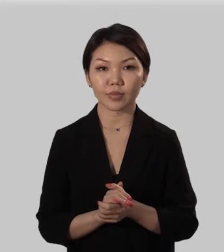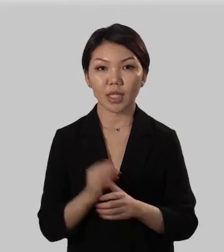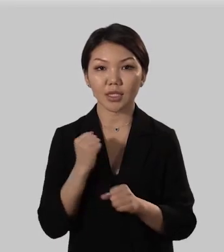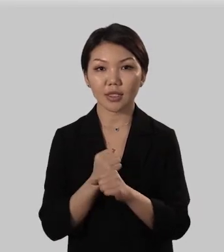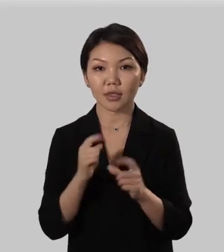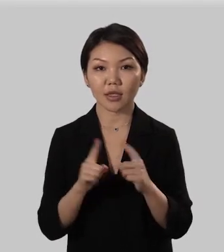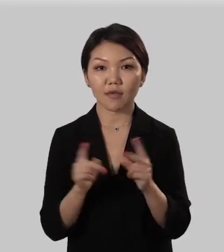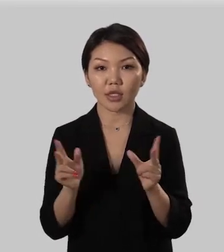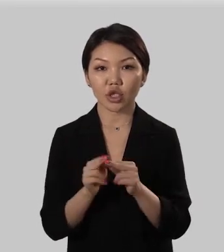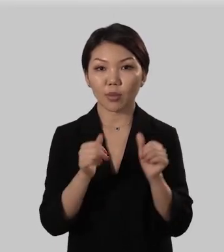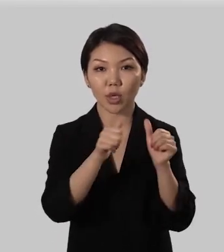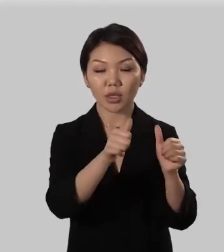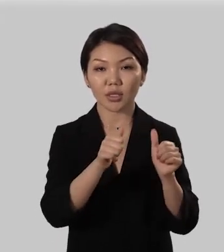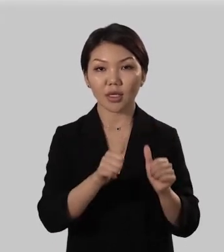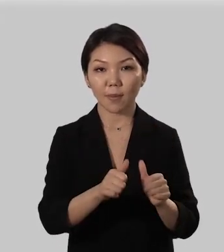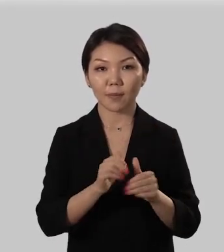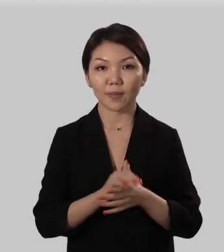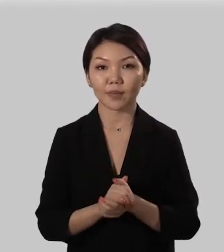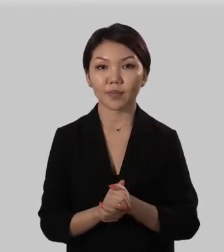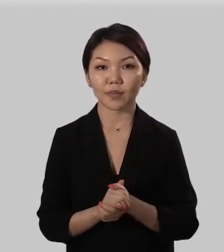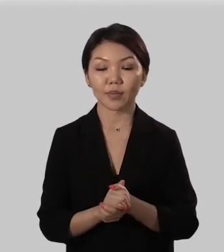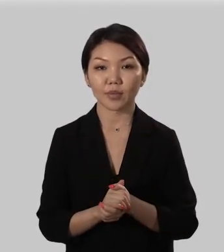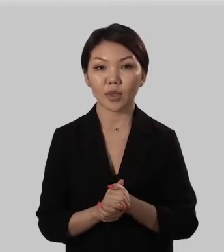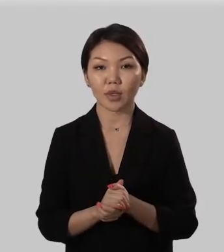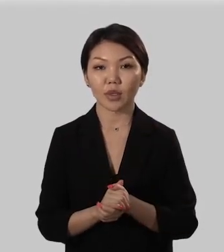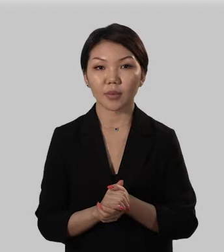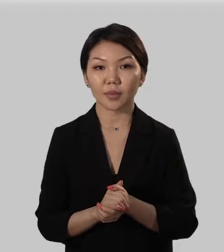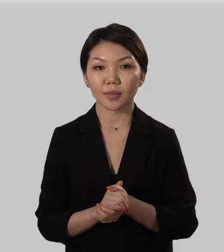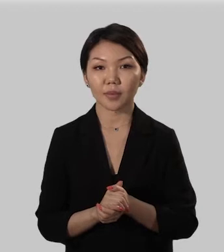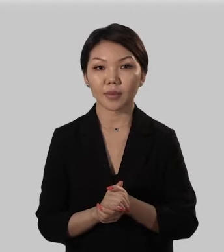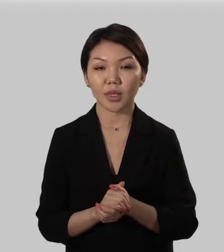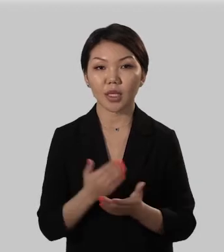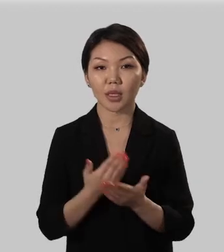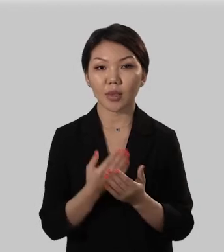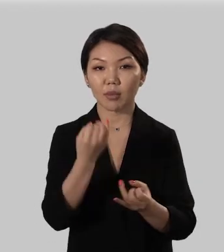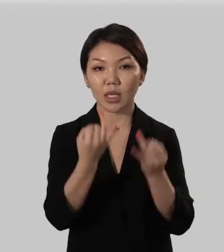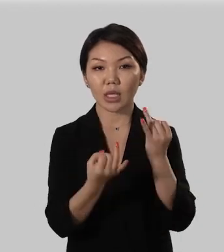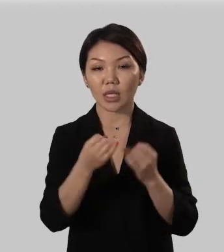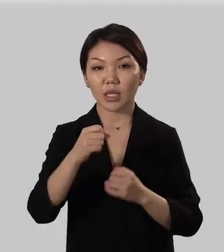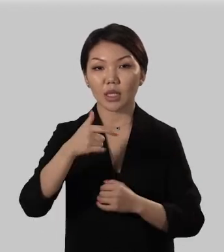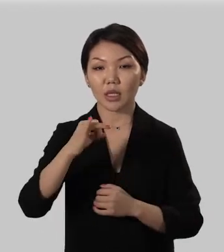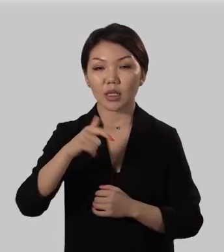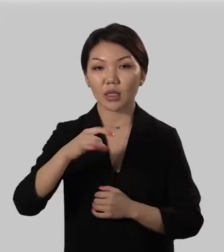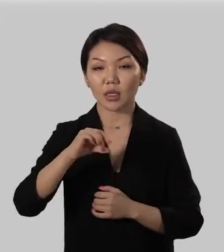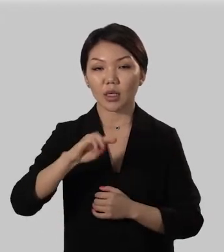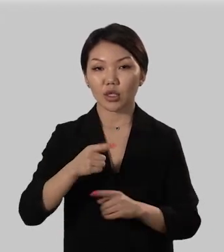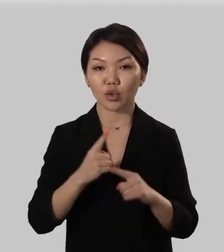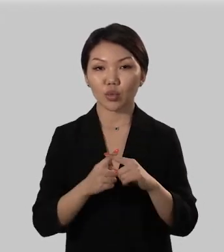составьте словосочетания по картинкам по модели играть плюс наречие